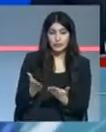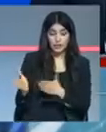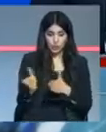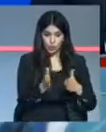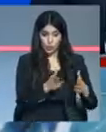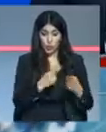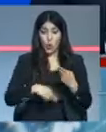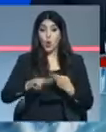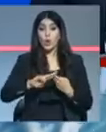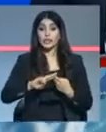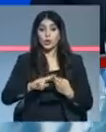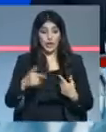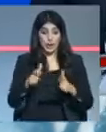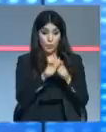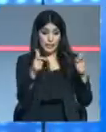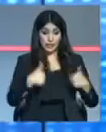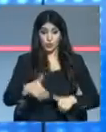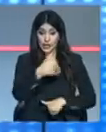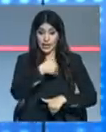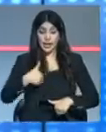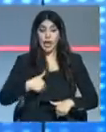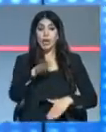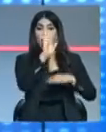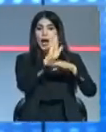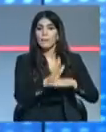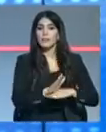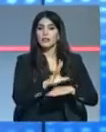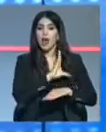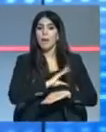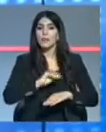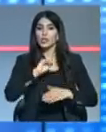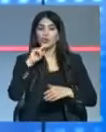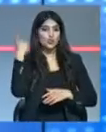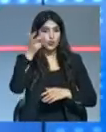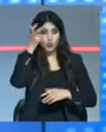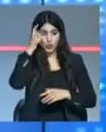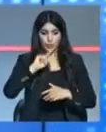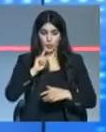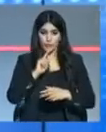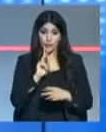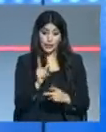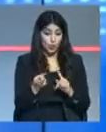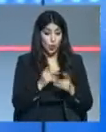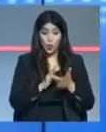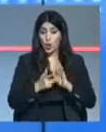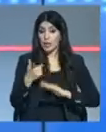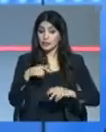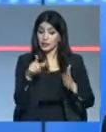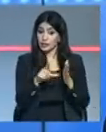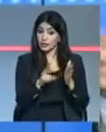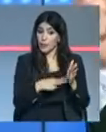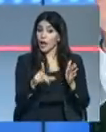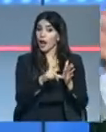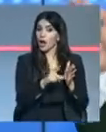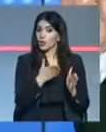تسمى مؤسسه الامن الجمهوري ووزاره الداخليه كانت تتعاطى مع كل الاعمال اللي تقوم بها وحداتها بمقتضى القانون